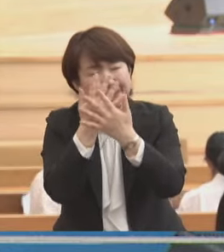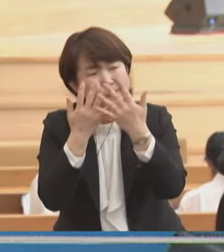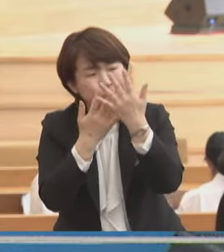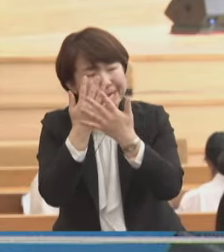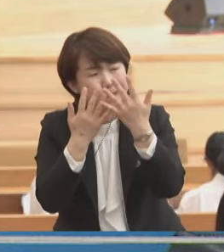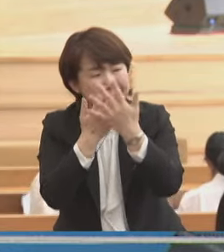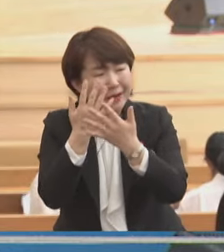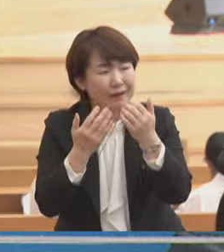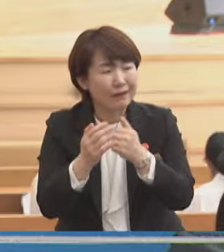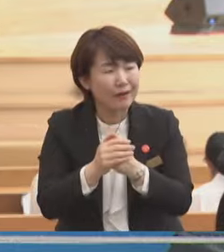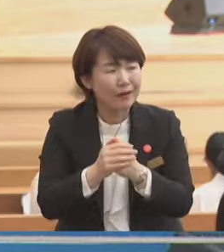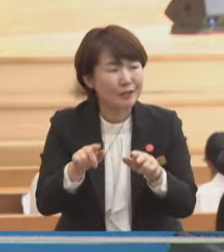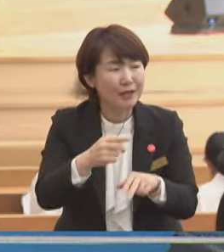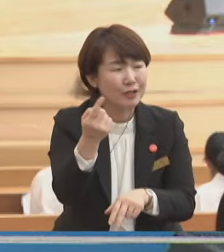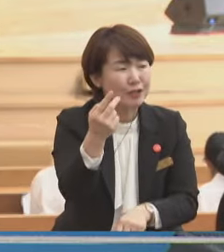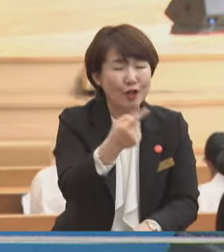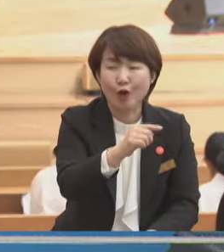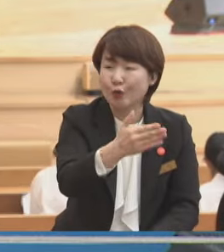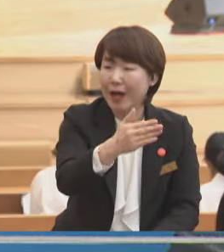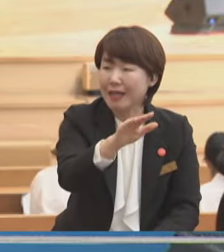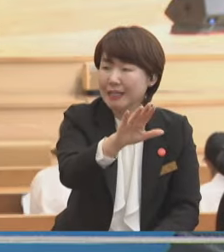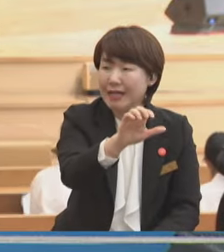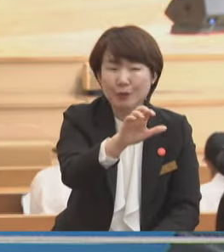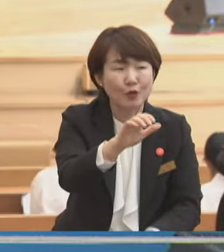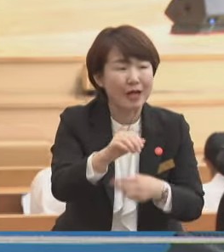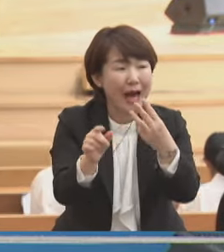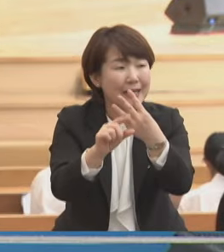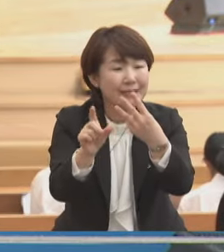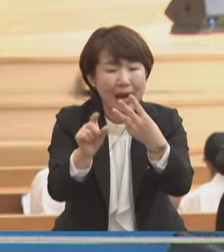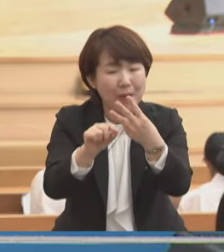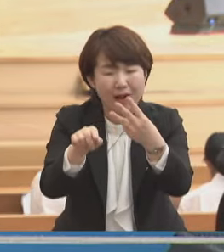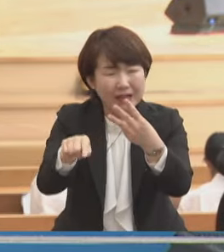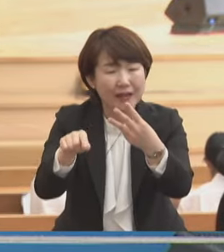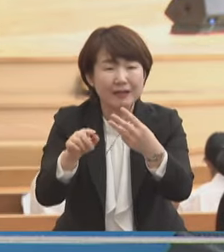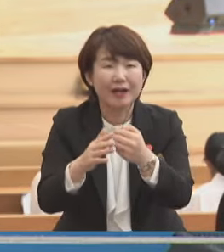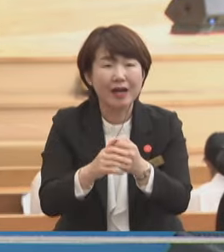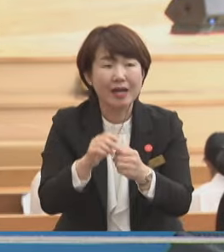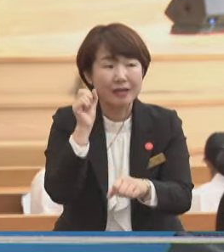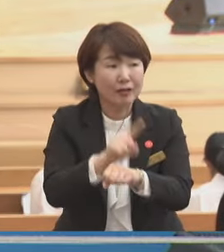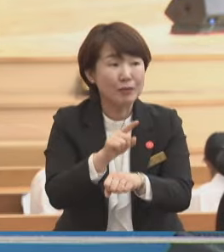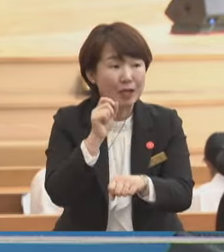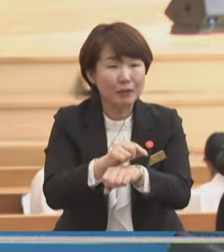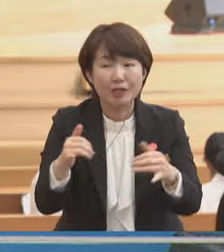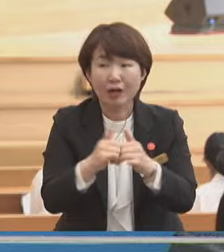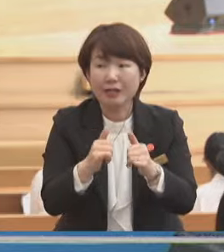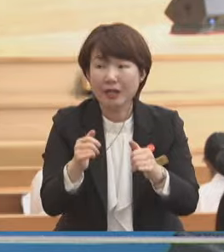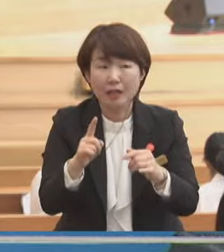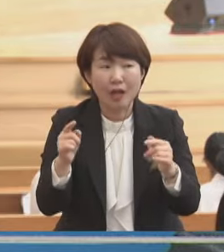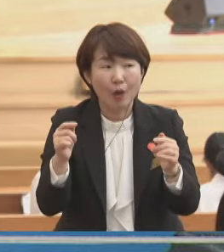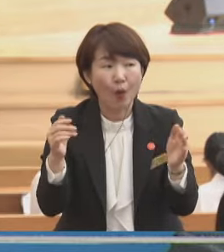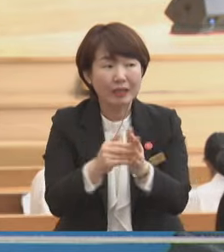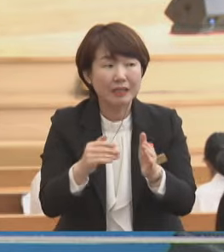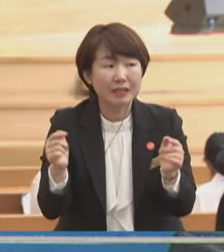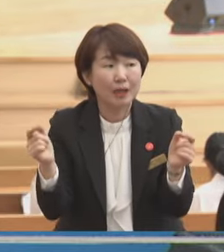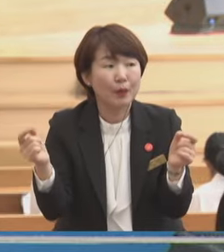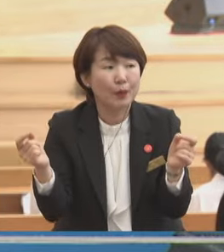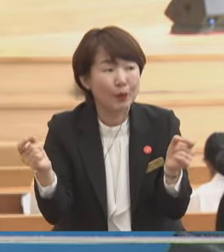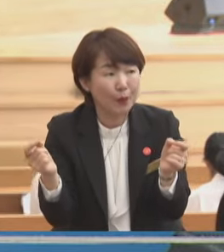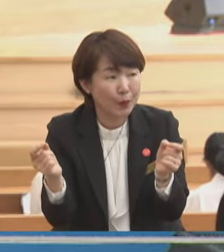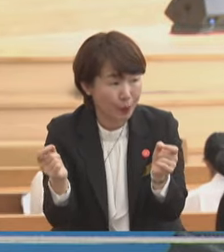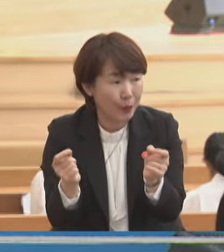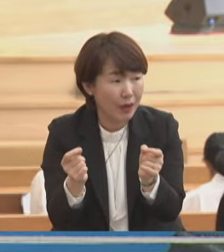물론 그 당시 1945년도 3월 1 때는 전쟁 이미 기울었습니다 거의 끝나가는 상황이었어요 그런데